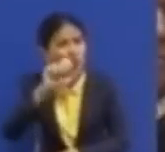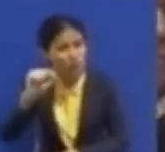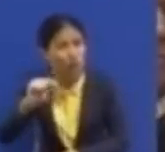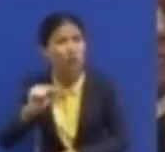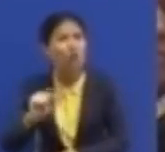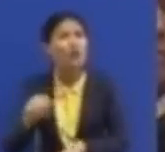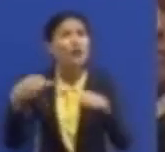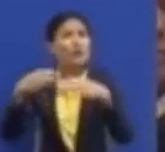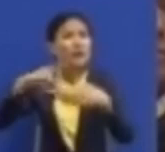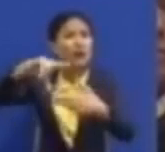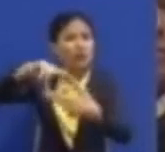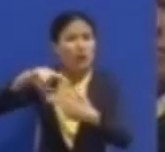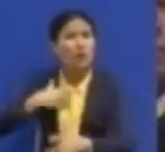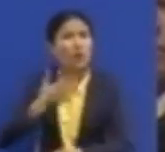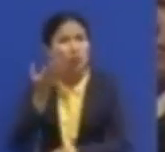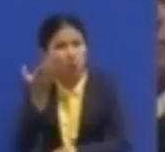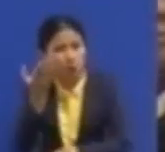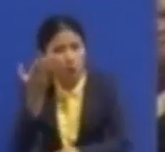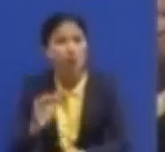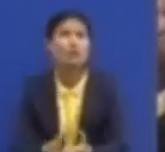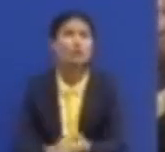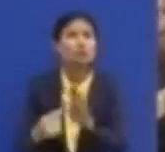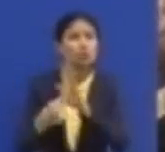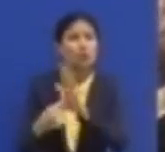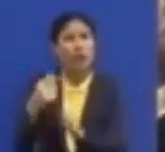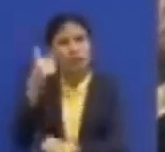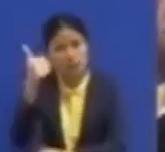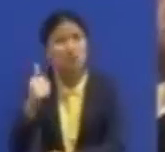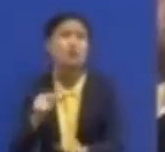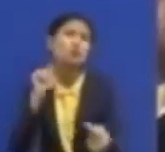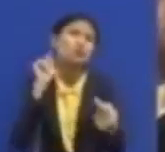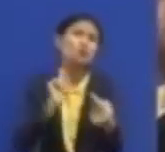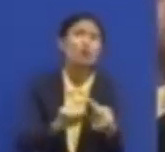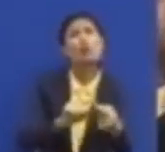ได้โปรดทำแบบอย่างที่ดีให้กับสังคมด้วยครับขอบคุณครับ